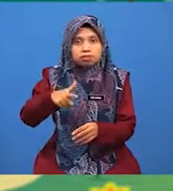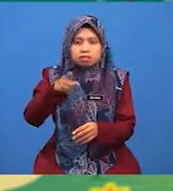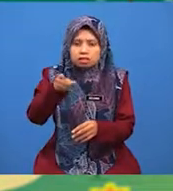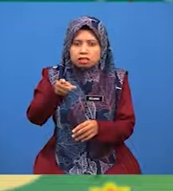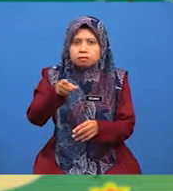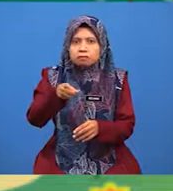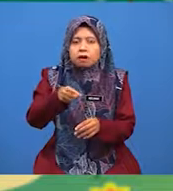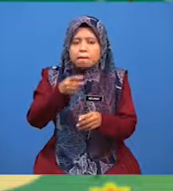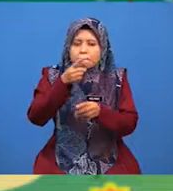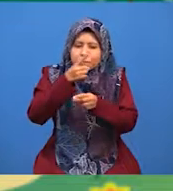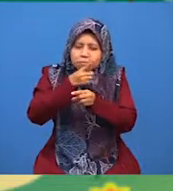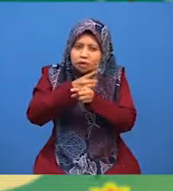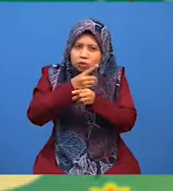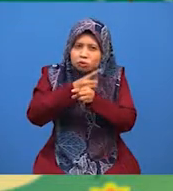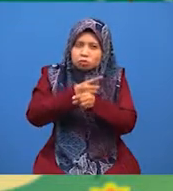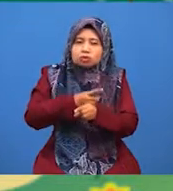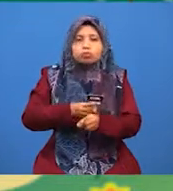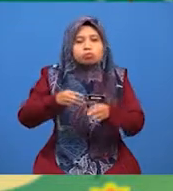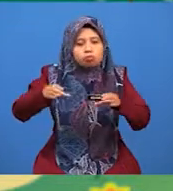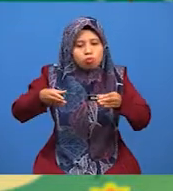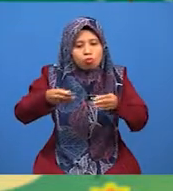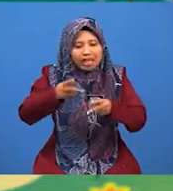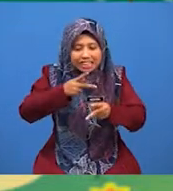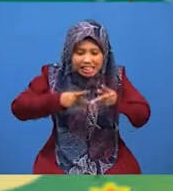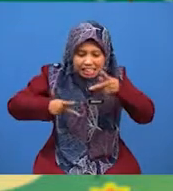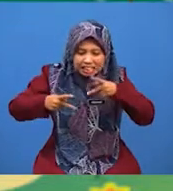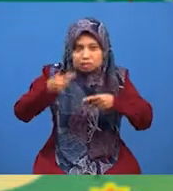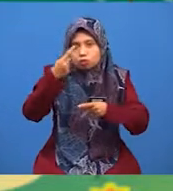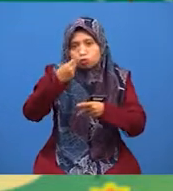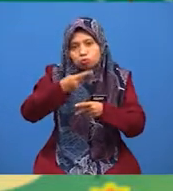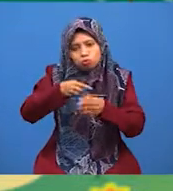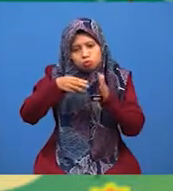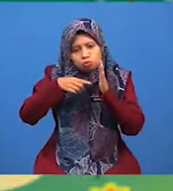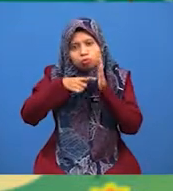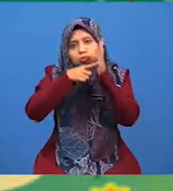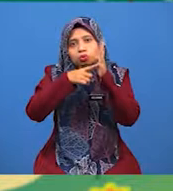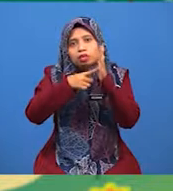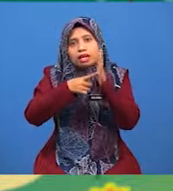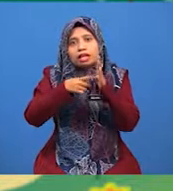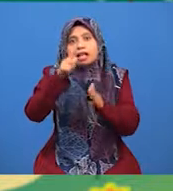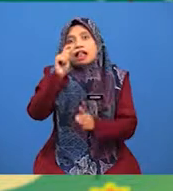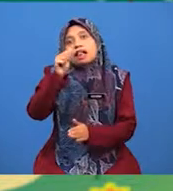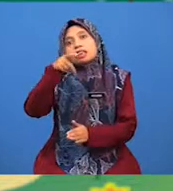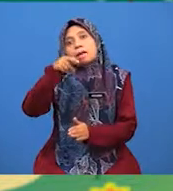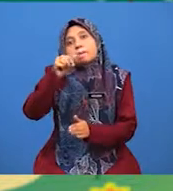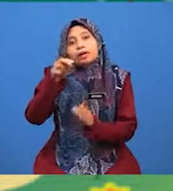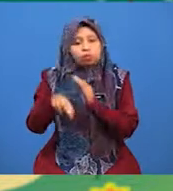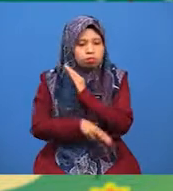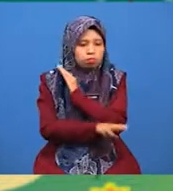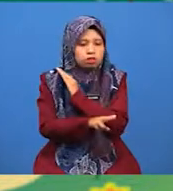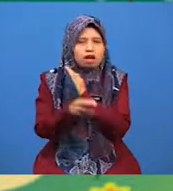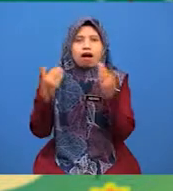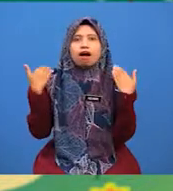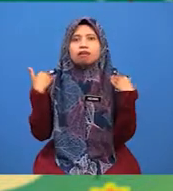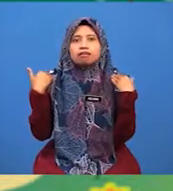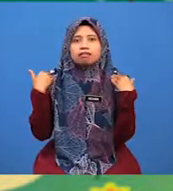dia bersungguh-sungguh membuat kajian untuk membuktikan tapai ubi ini